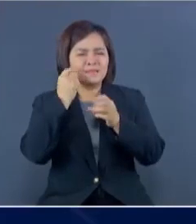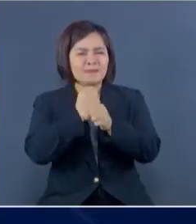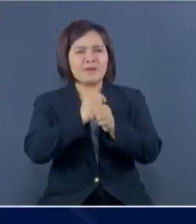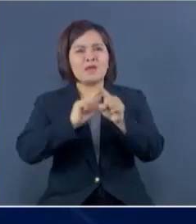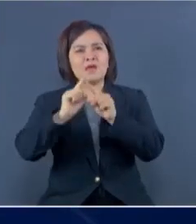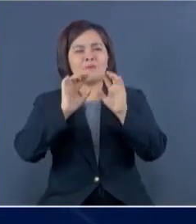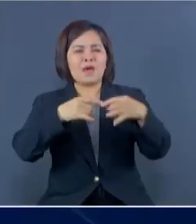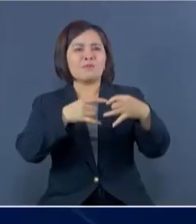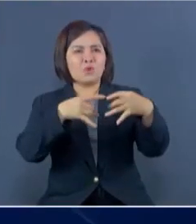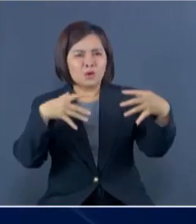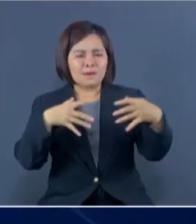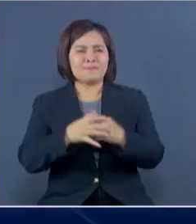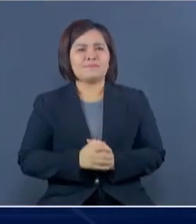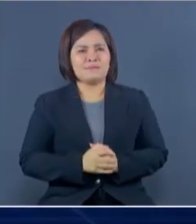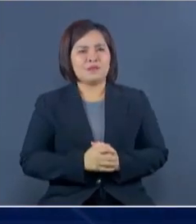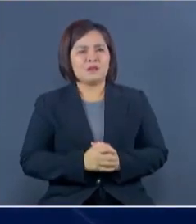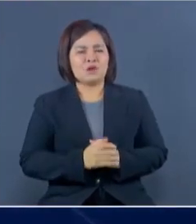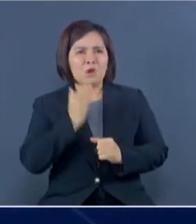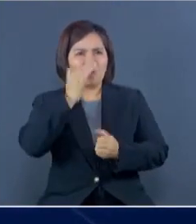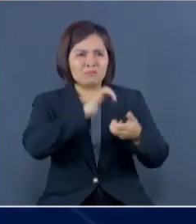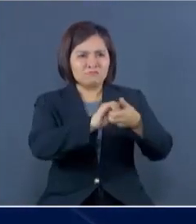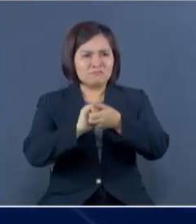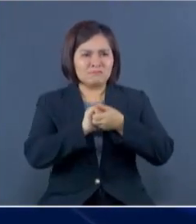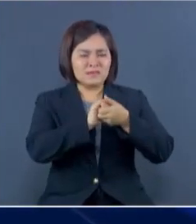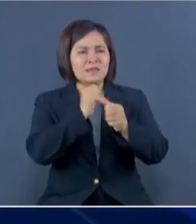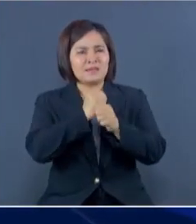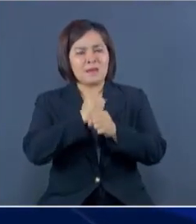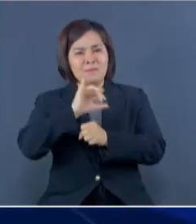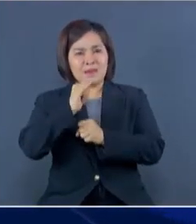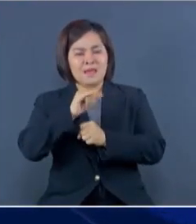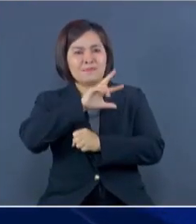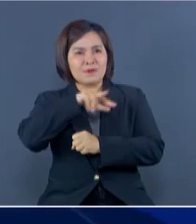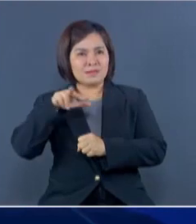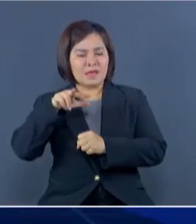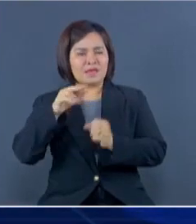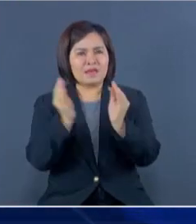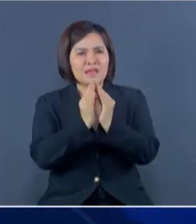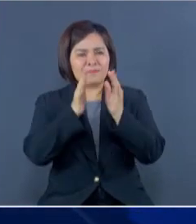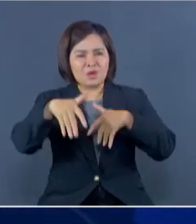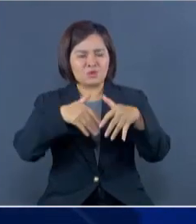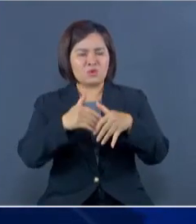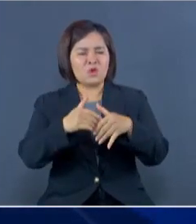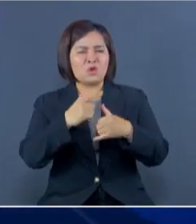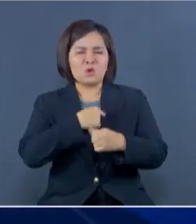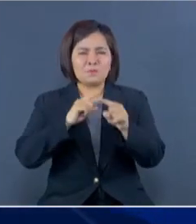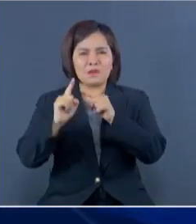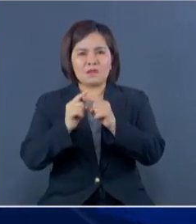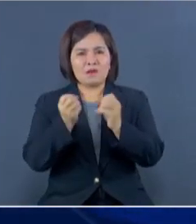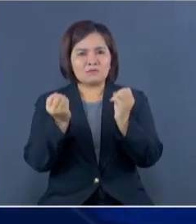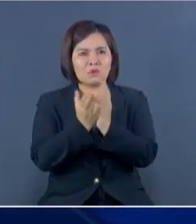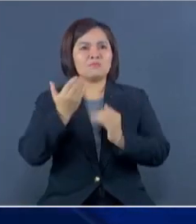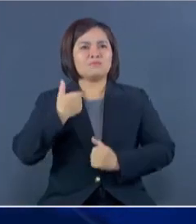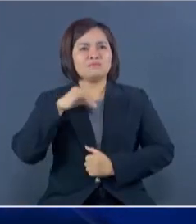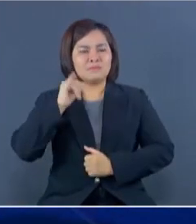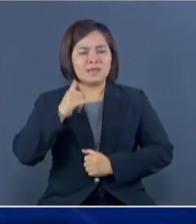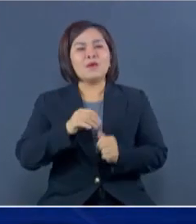าชิกหลายคนเนี่ยเขามีความกังวลครับว่าจะกระทบกับคะแนนนิยมของพรรคขณะที่แกนนำพรรคเองก็ได้อธิบายถึ